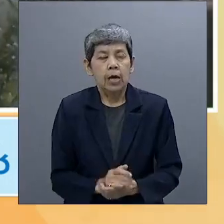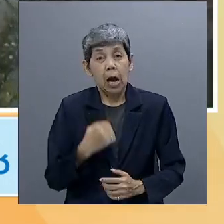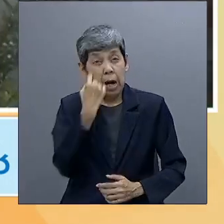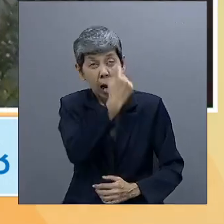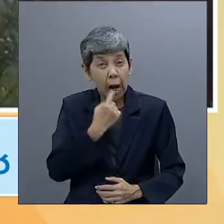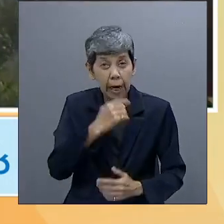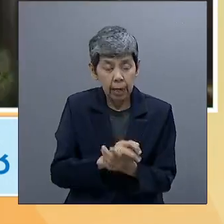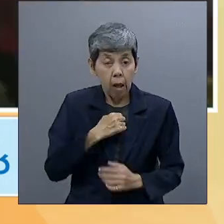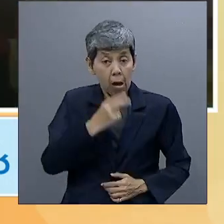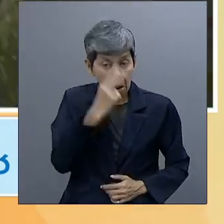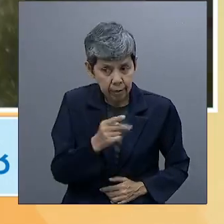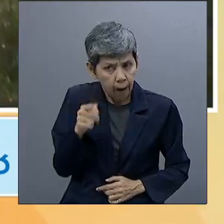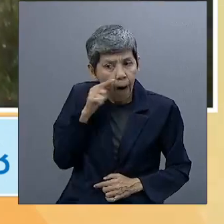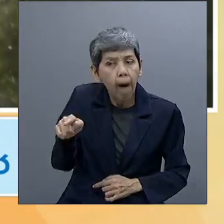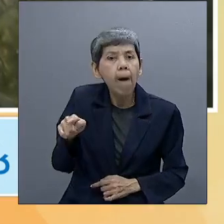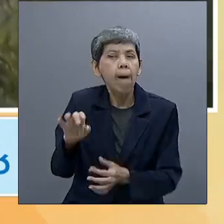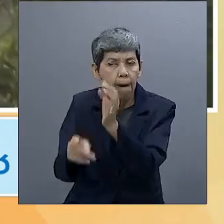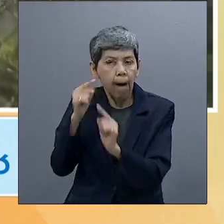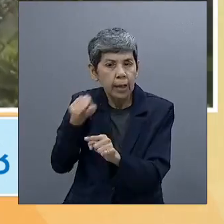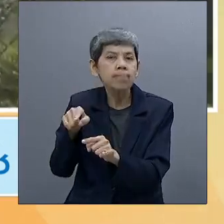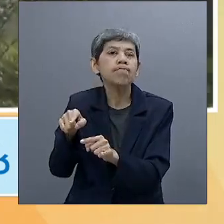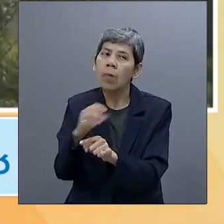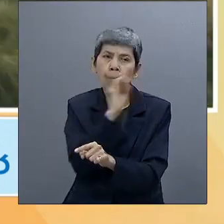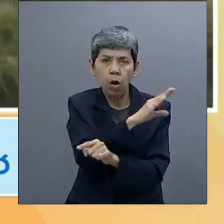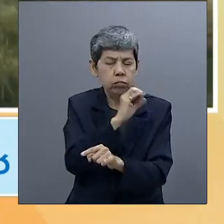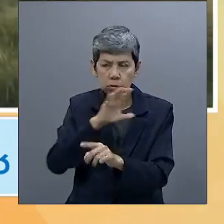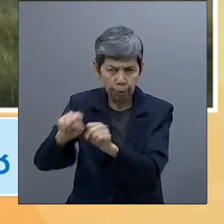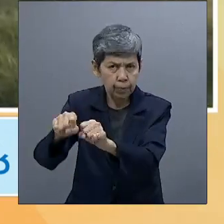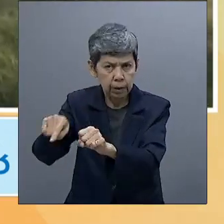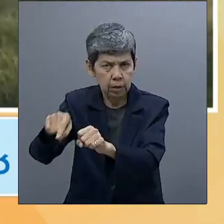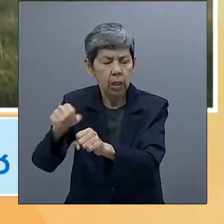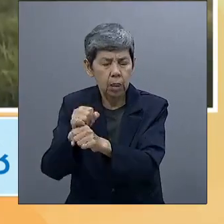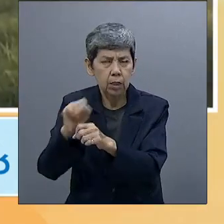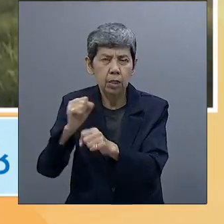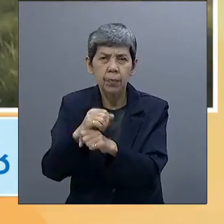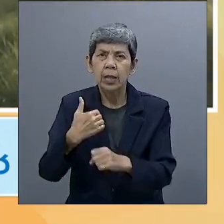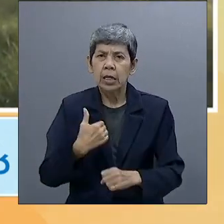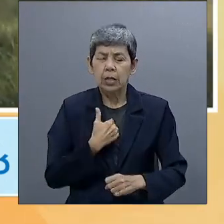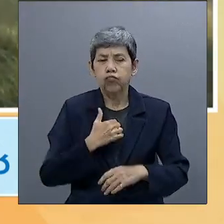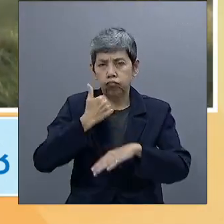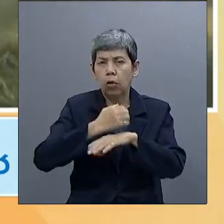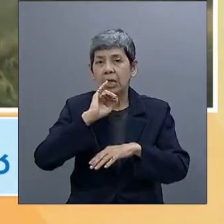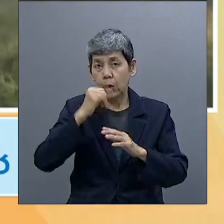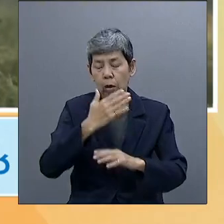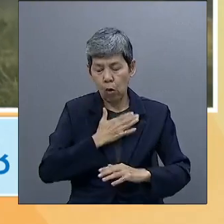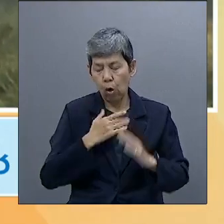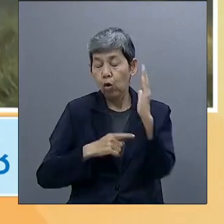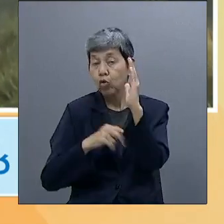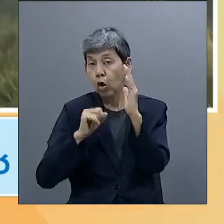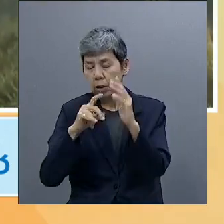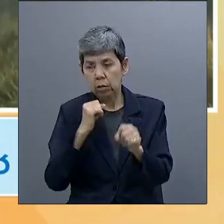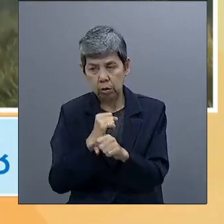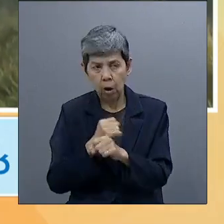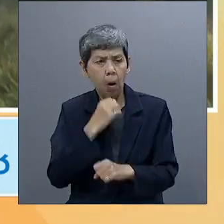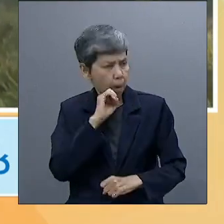ที่เจอกับผู้ที่เผาป่าหรือว่าเจอกับการที่มีไฟป่านะคะทางผู้ว่าราชการจังหวัดนครศรีธรรมราชบอกว่า